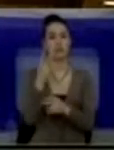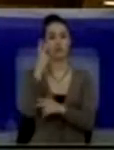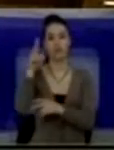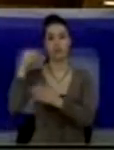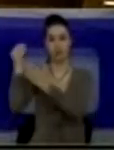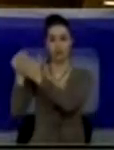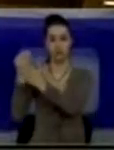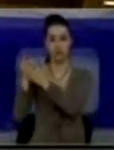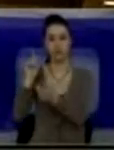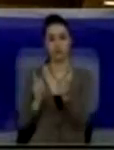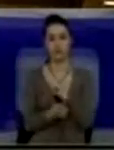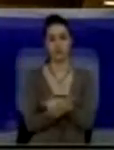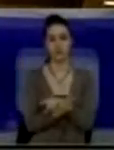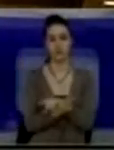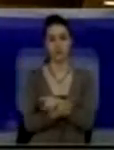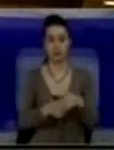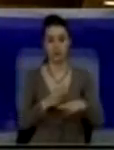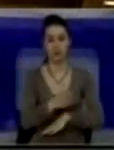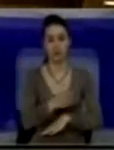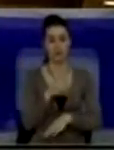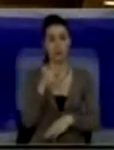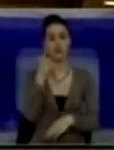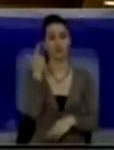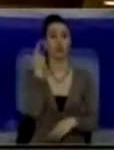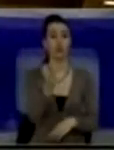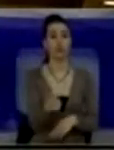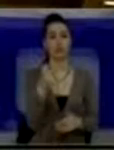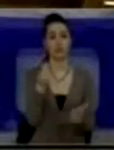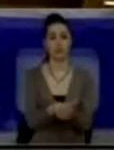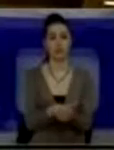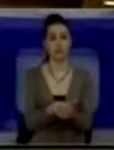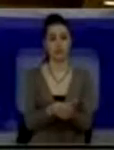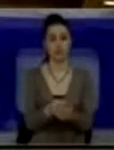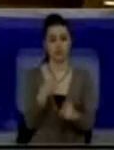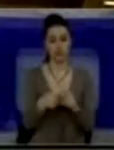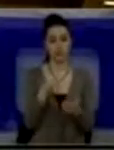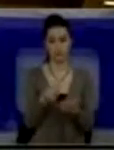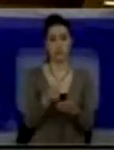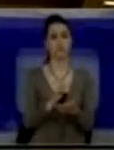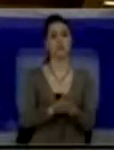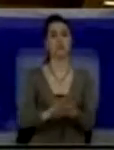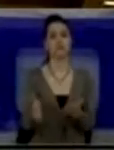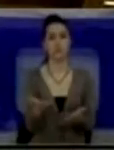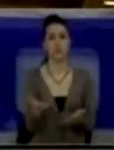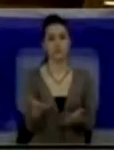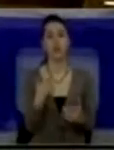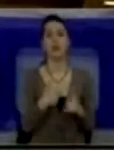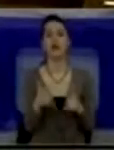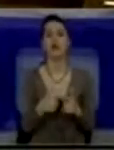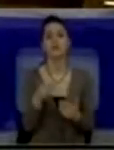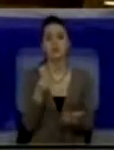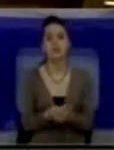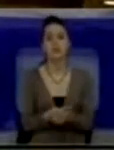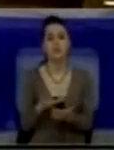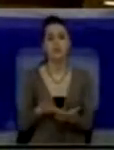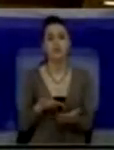jeton. Mërgjimtari paguan dy fish dhe paguan kot. Arsyeja e vetme pse duhet të bëjë një